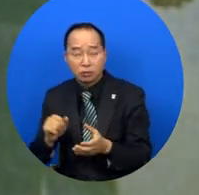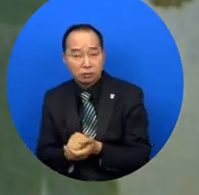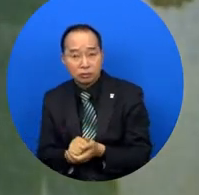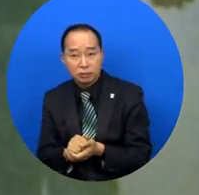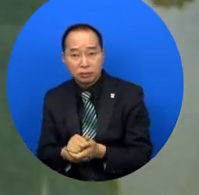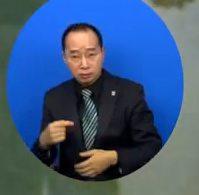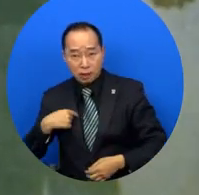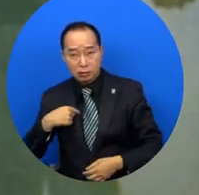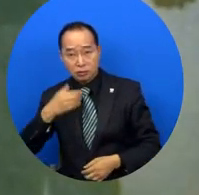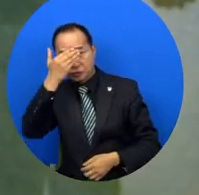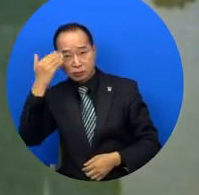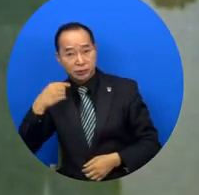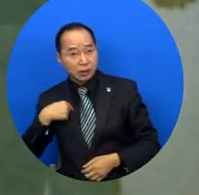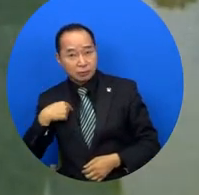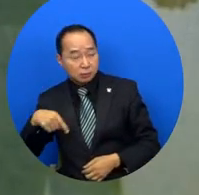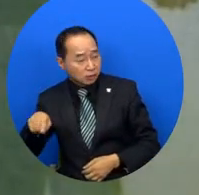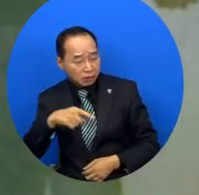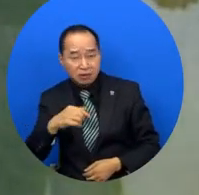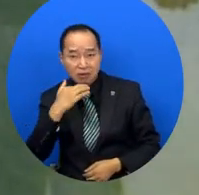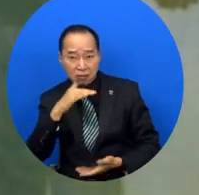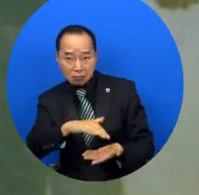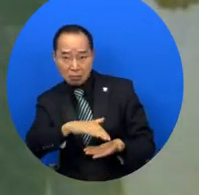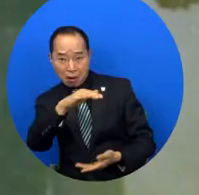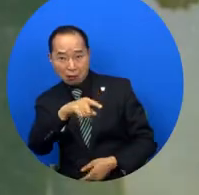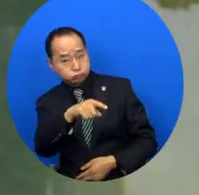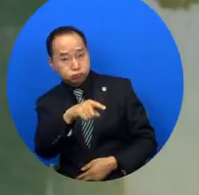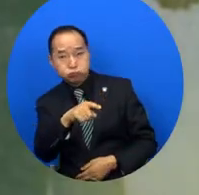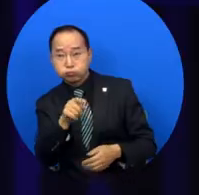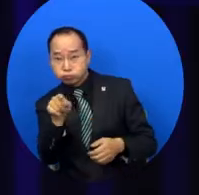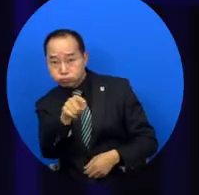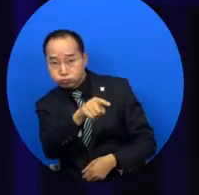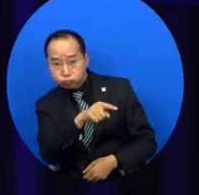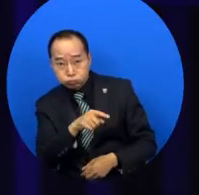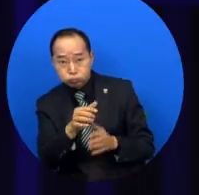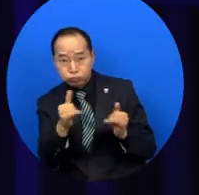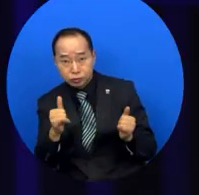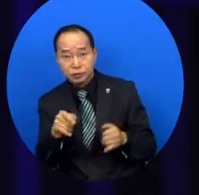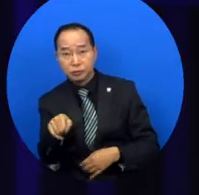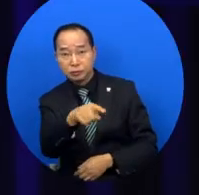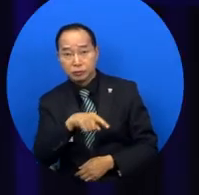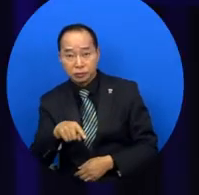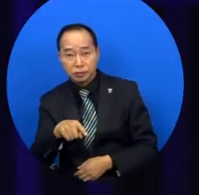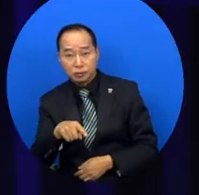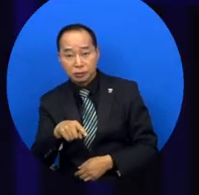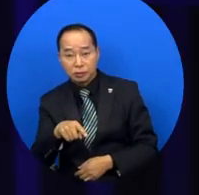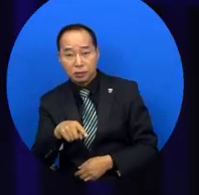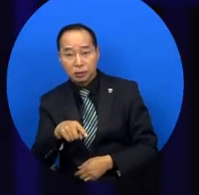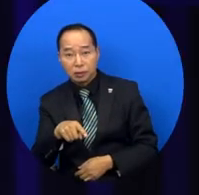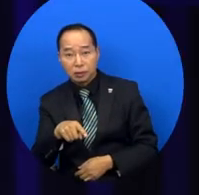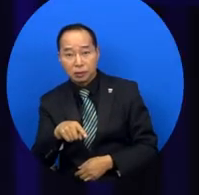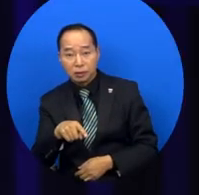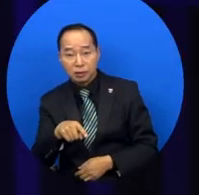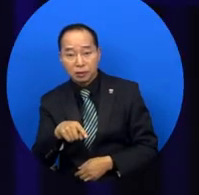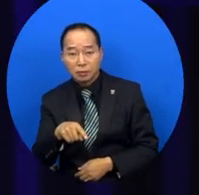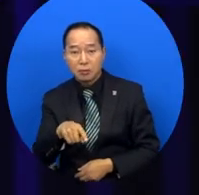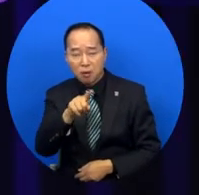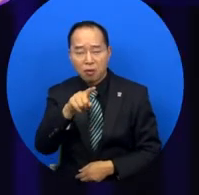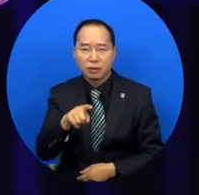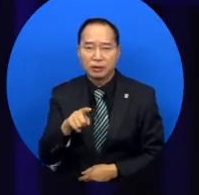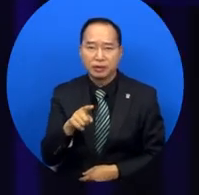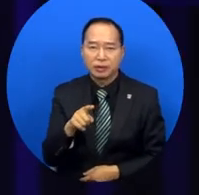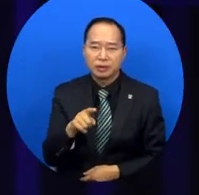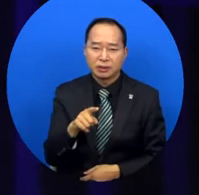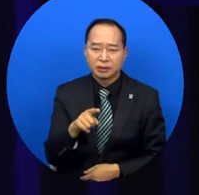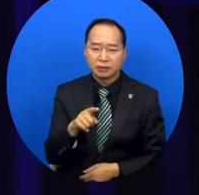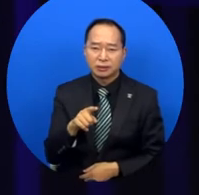있었어요. 나는 좀 별 생각 없을 것 같죠. 젊은 사람. 근데 좀 나이 많고 고생 많이 하신 분들이 힘든